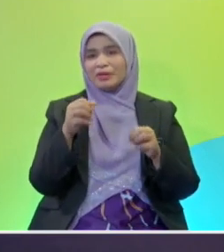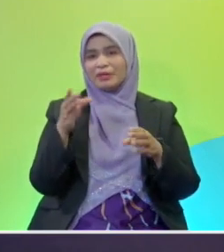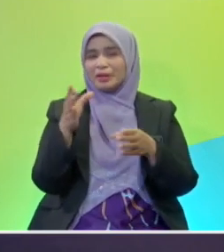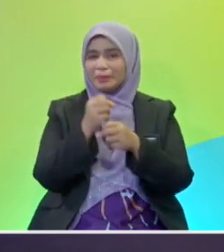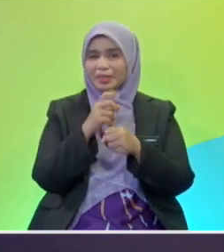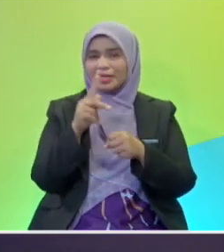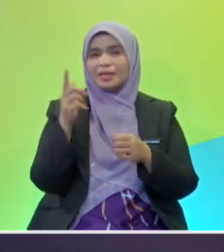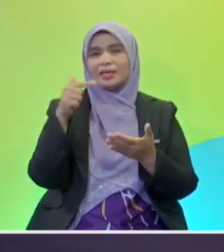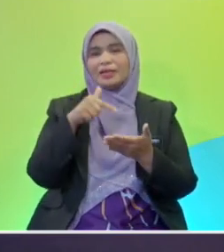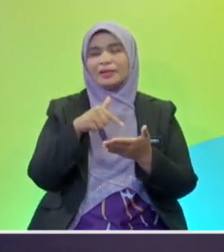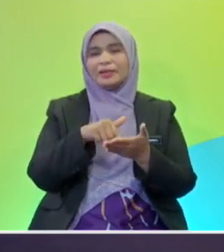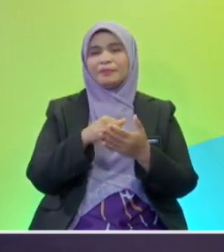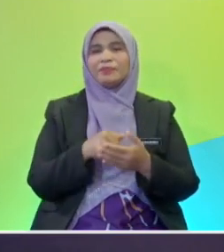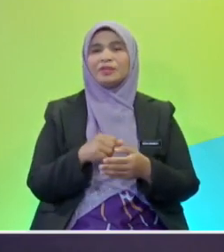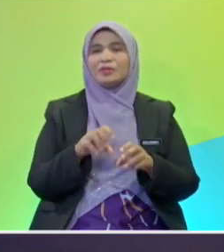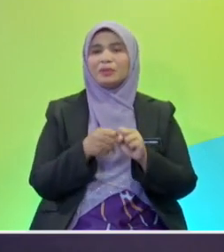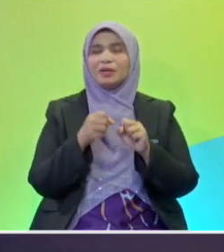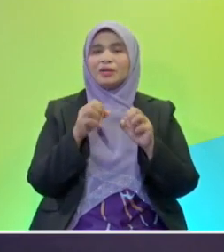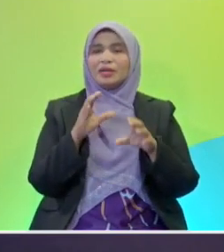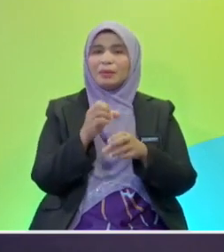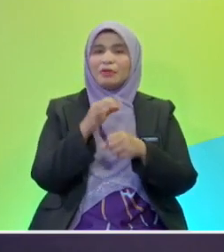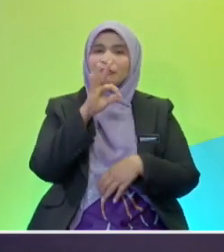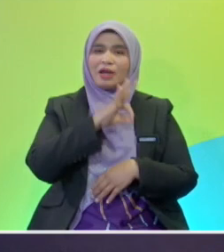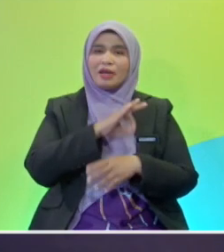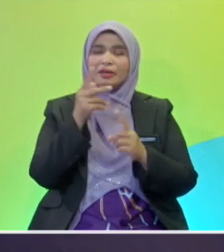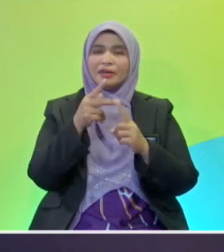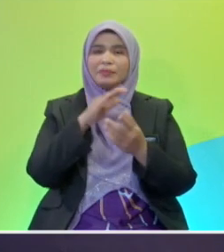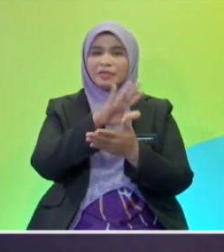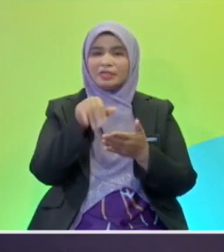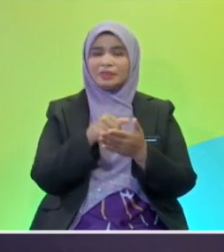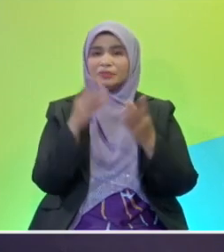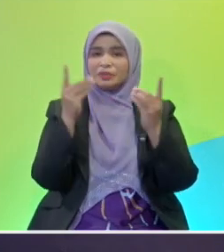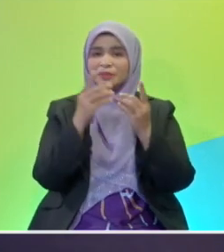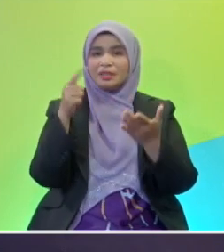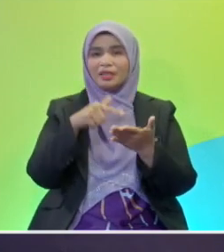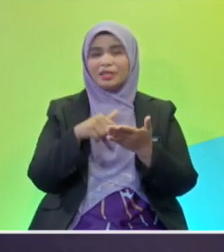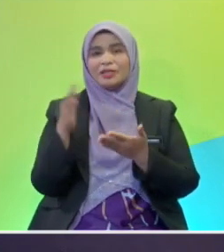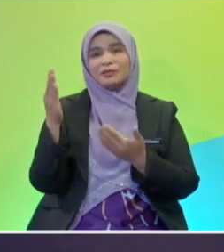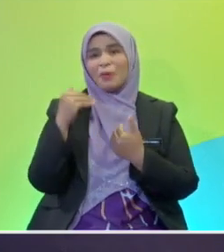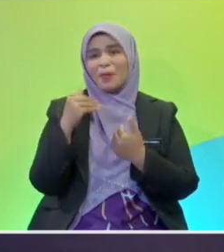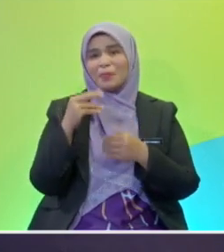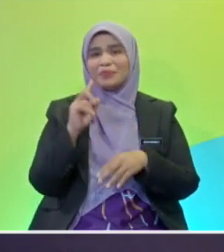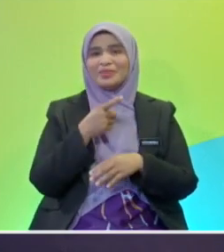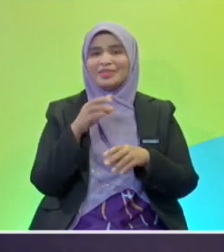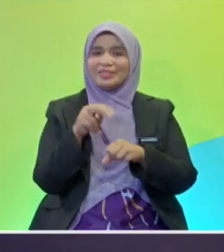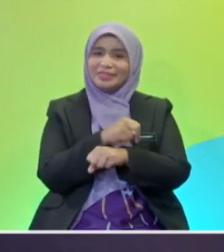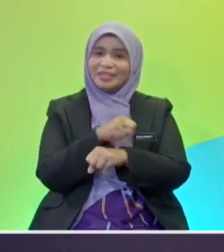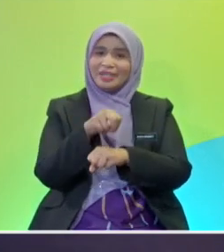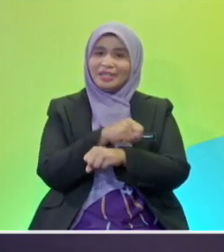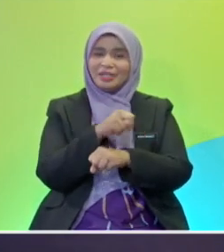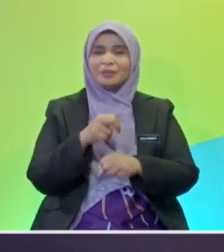kongsikan pada hari ini memberi manfaat kepada semua Terima kasih kita jumpa lagi di episod akan datang Jom Cikgu kita nyanyi ah Jom